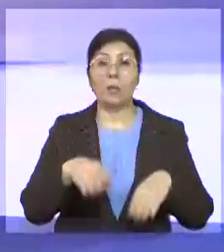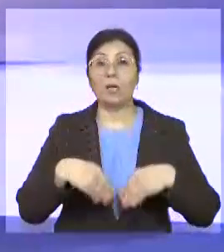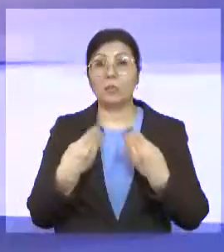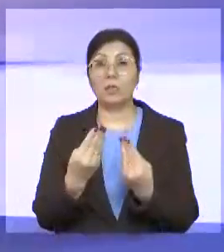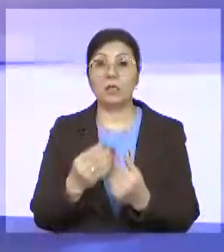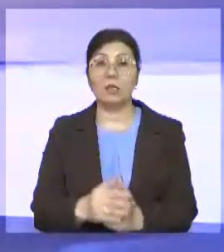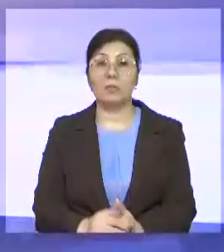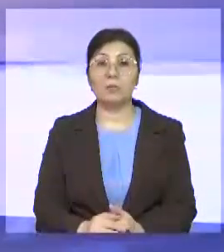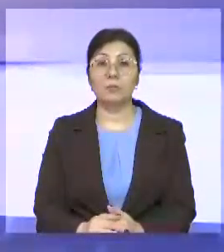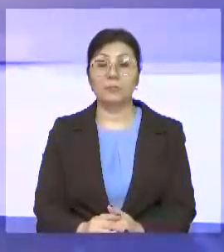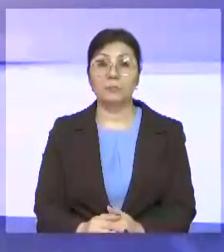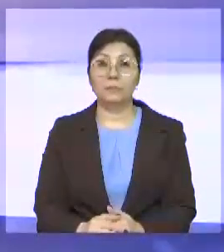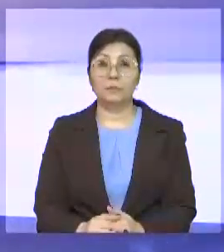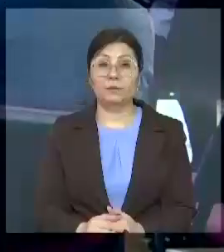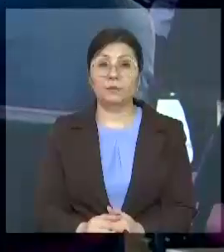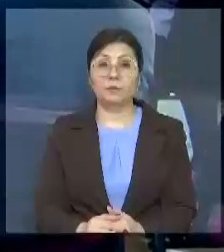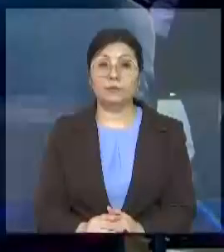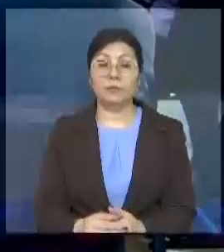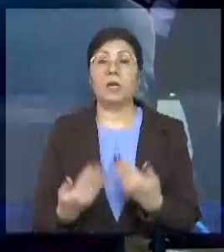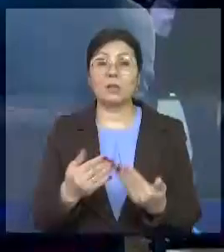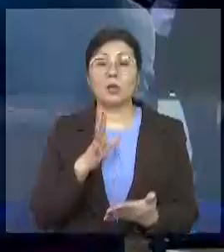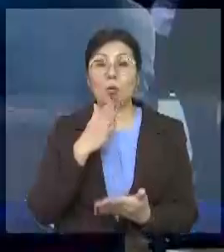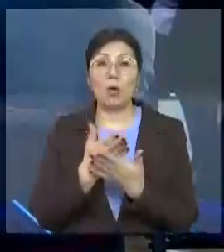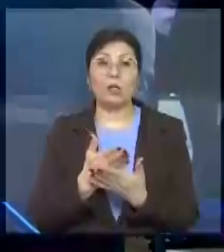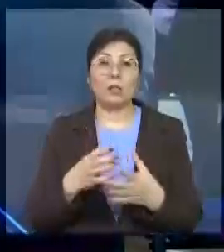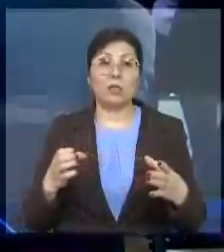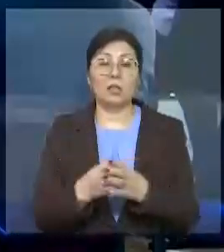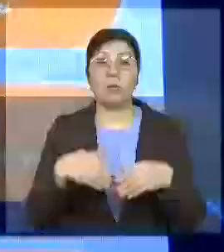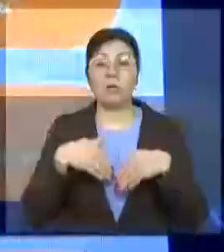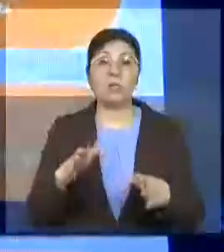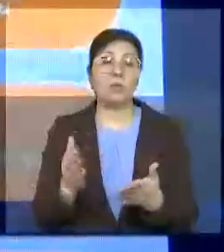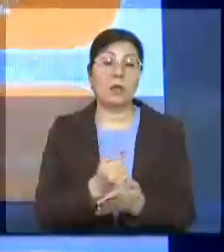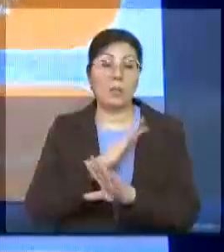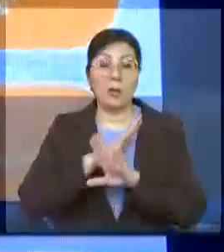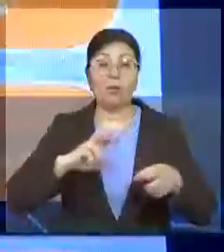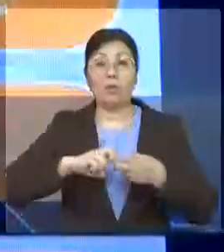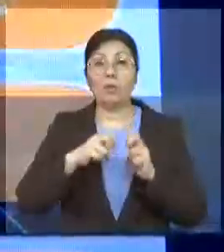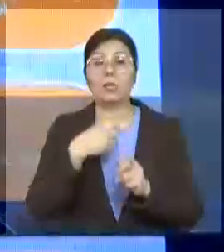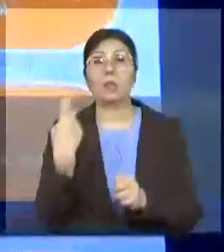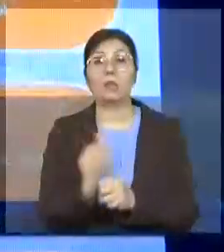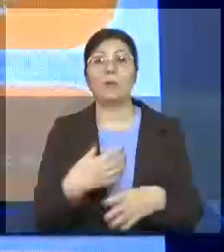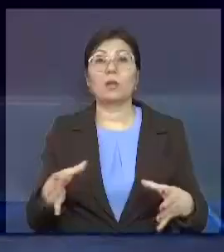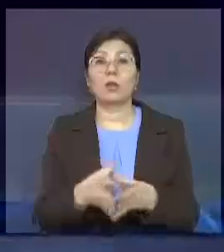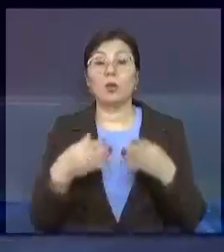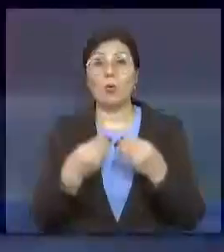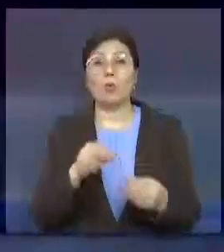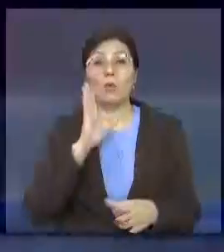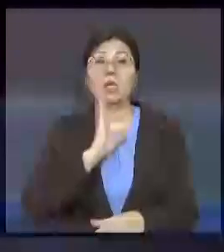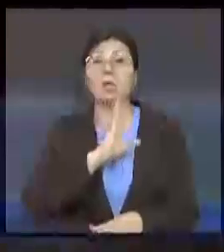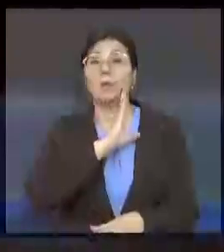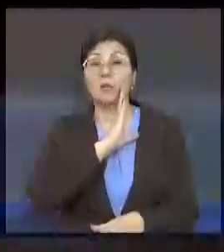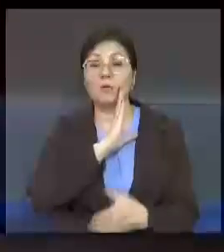әріптесім Ботагөз Сағытжанова тарқатады. Қазіргі кезде қоғамда шешімін таппай отырған мәселелердің бірі отбасындағы әйелдерге